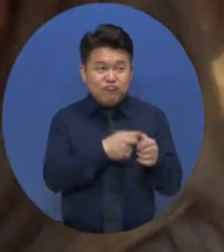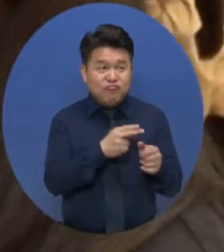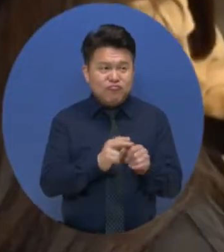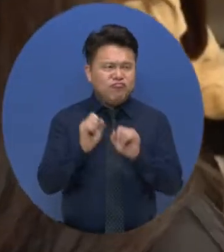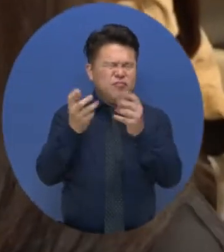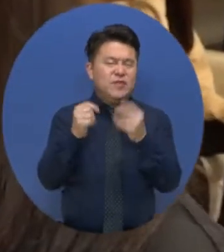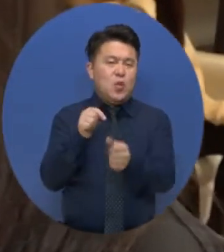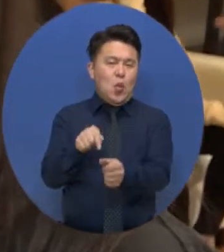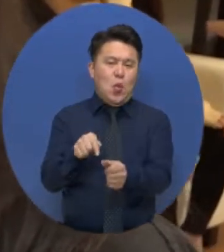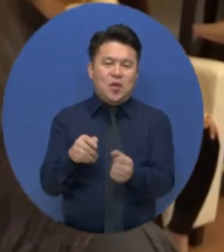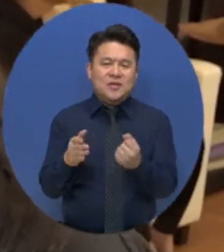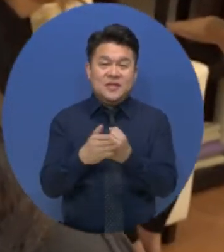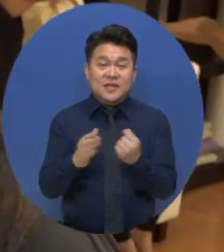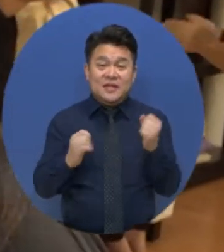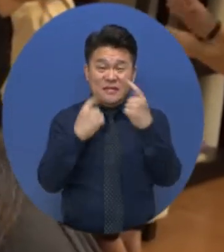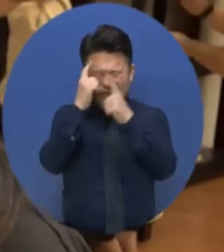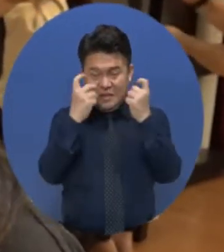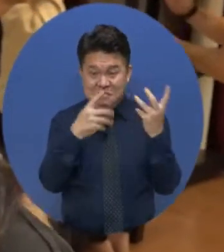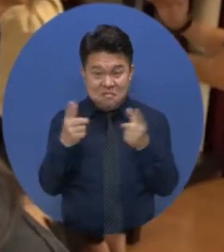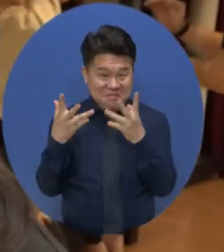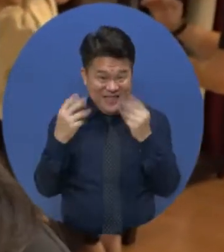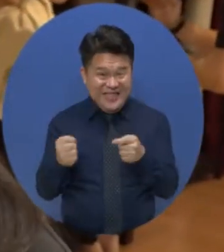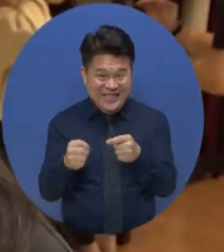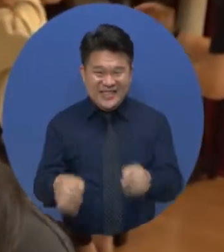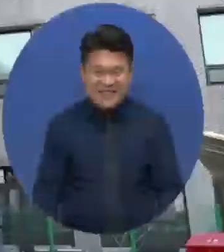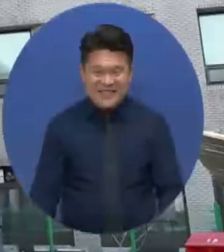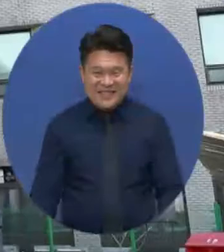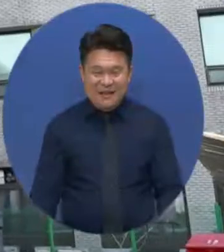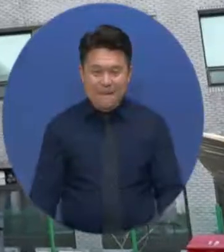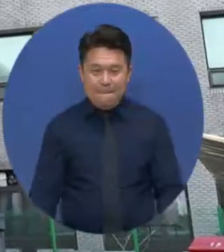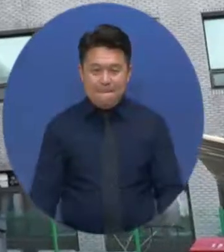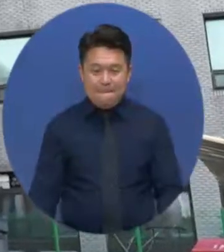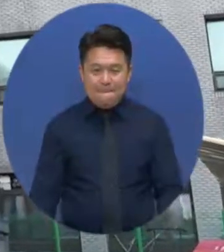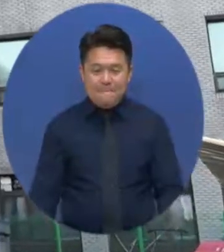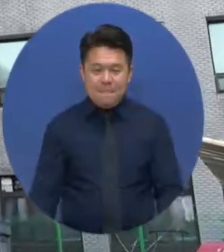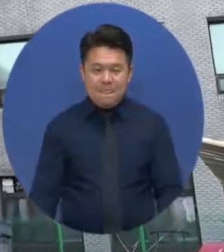장국 웃게 해주셔가지고 다양한 표정이 많이 나왔어요.